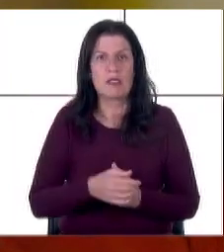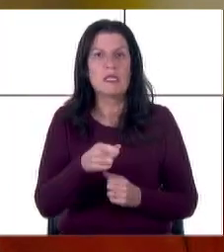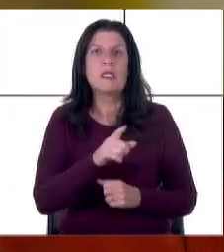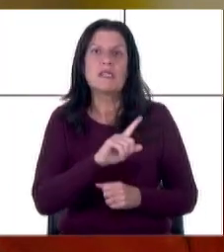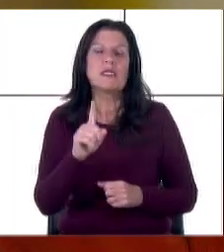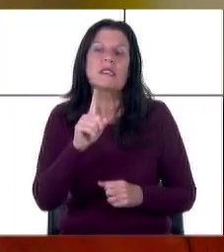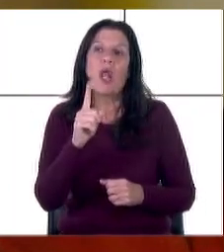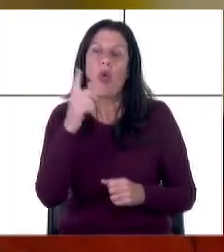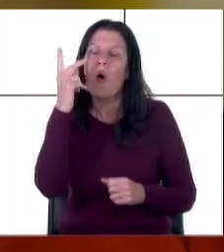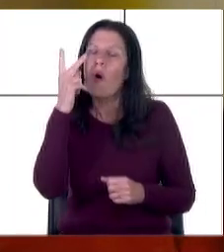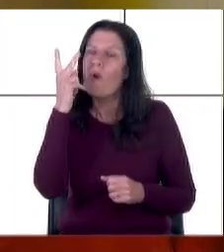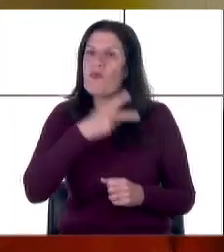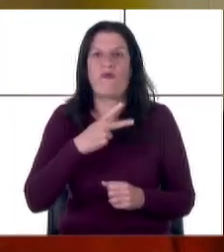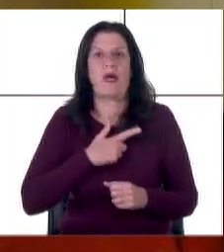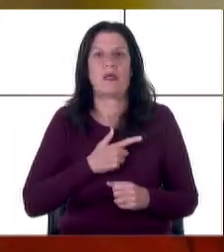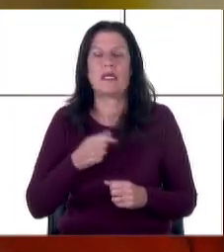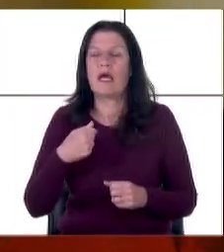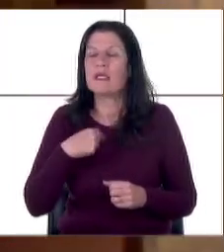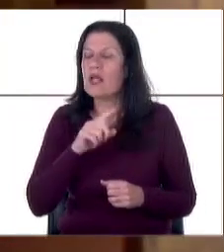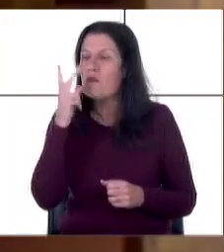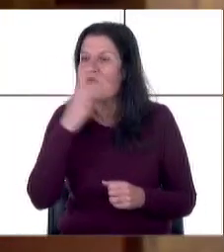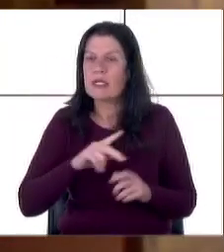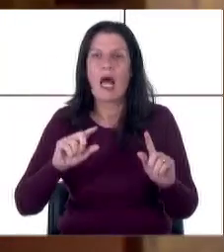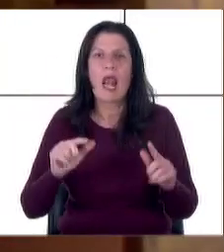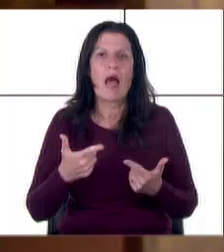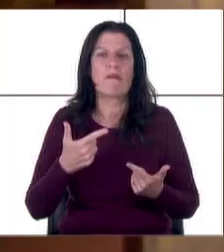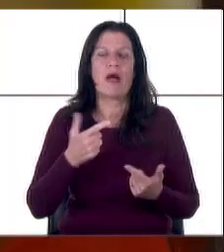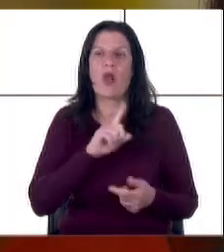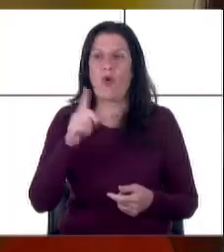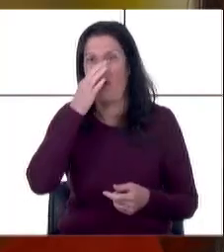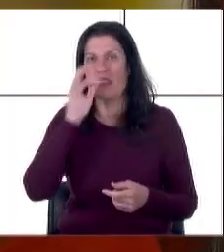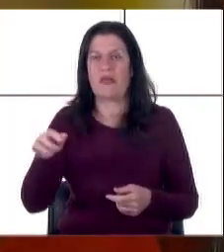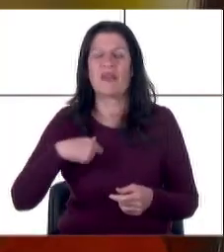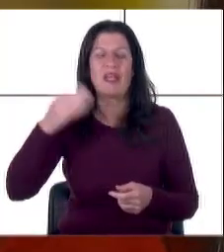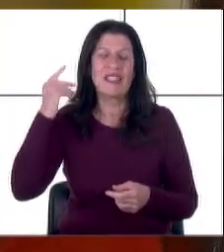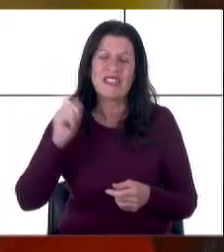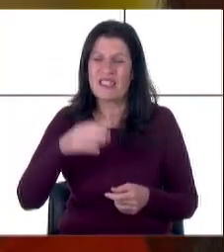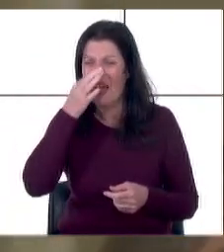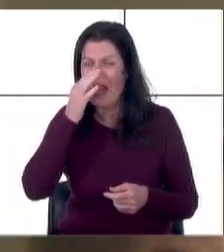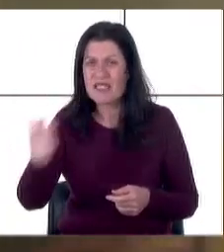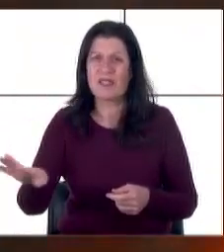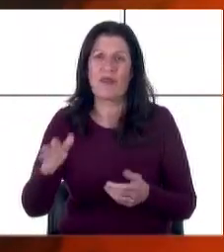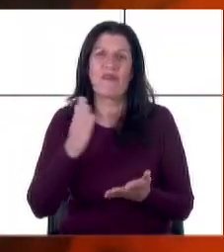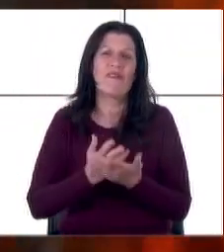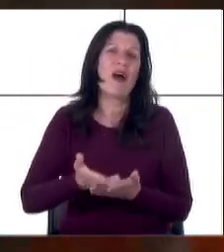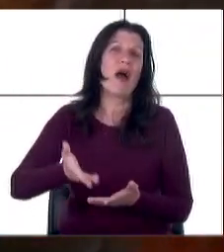עזבתי. לא מובן לי. הייתי צריכה לעזוב הרבה קודם. היום אני מבינה את זה.